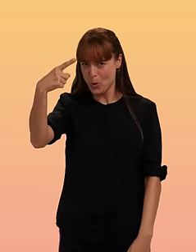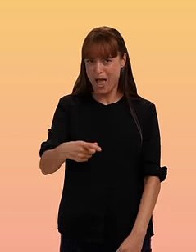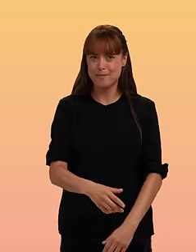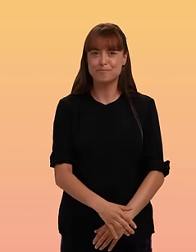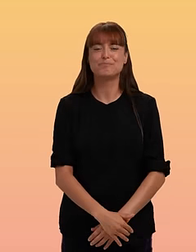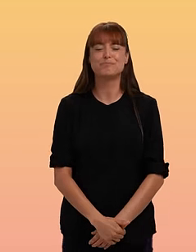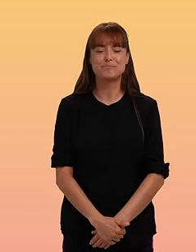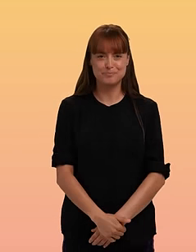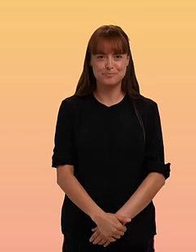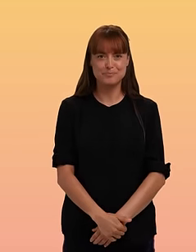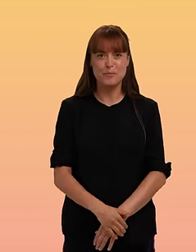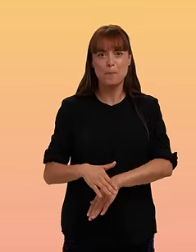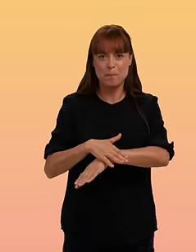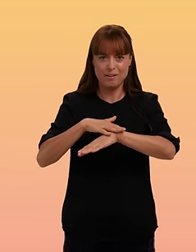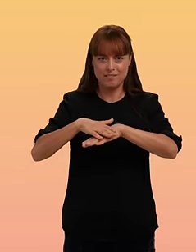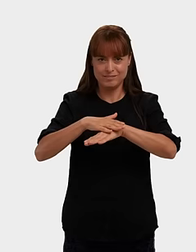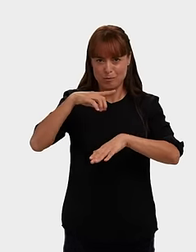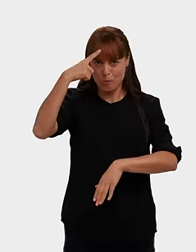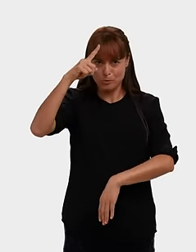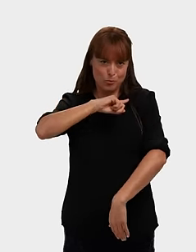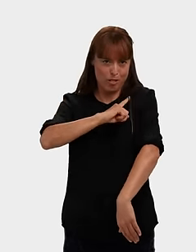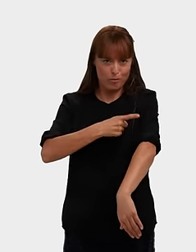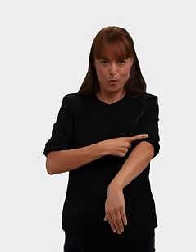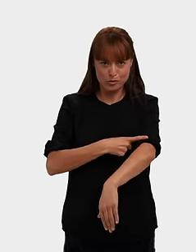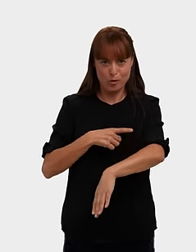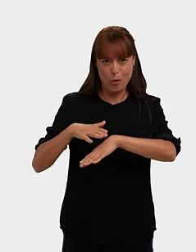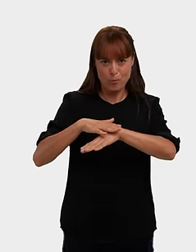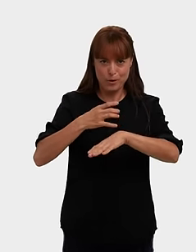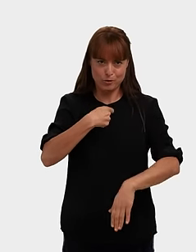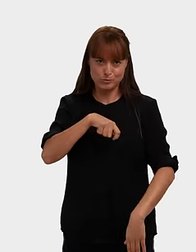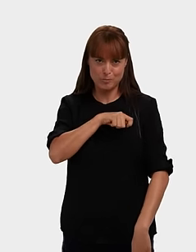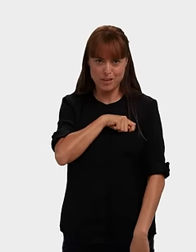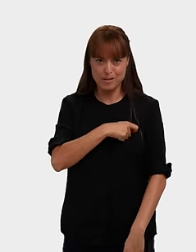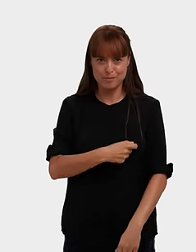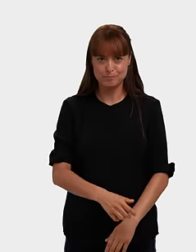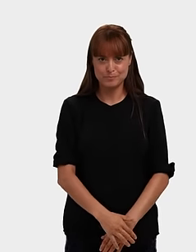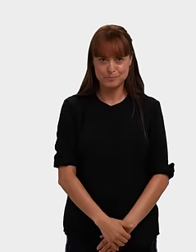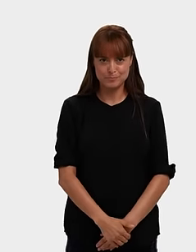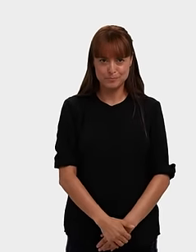Ministeri de Cultura i Esport. Govern d'Espanya.